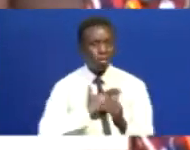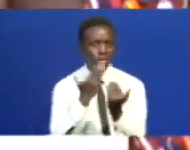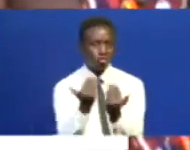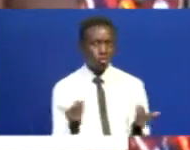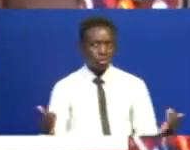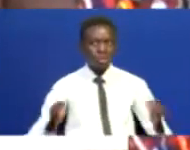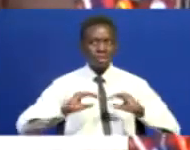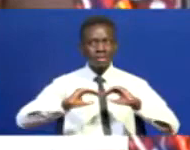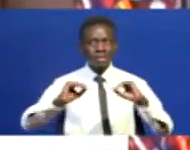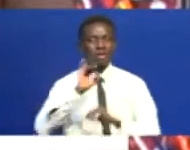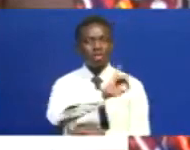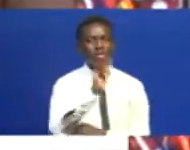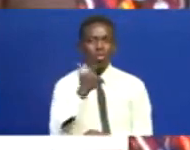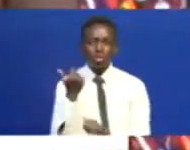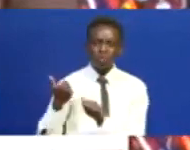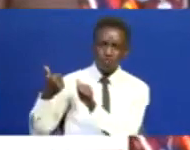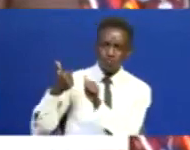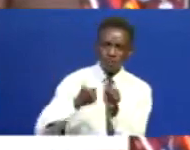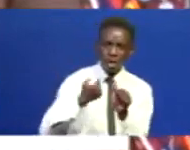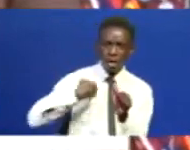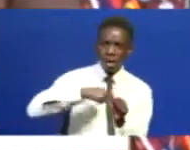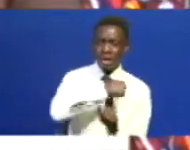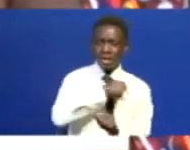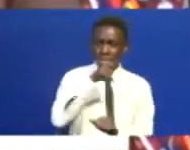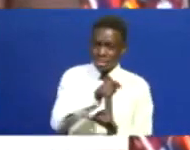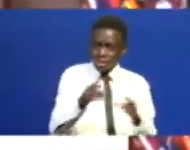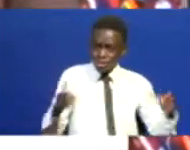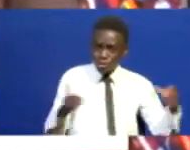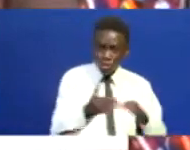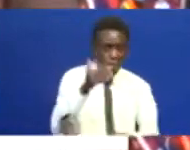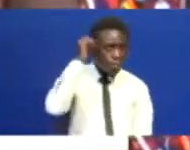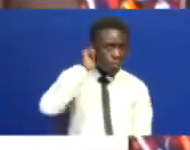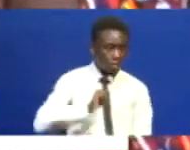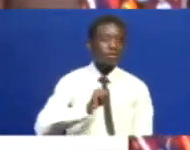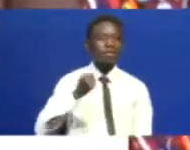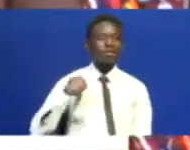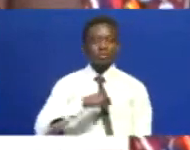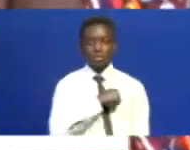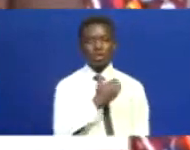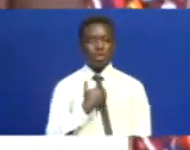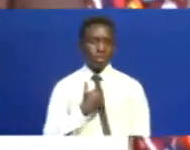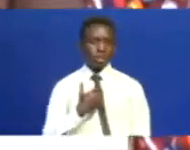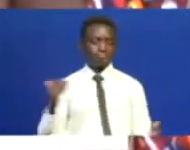ambao wanatufuata ya kwamba jamii hii ya Wamasai tunataka kukusa